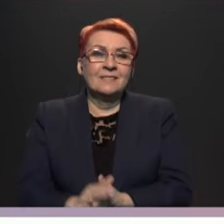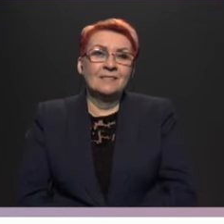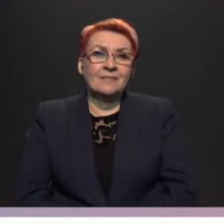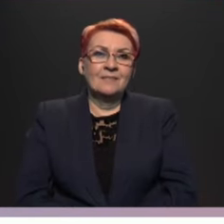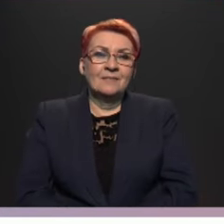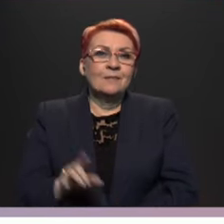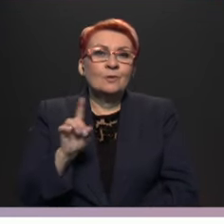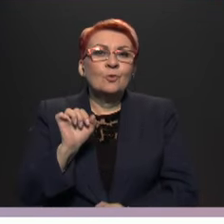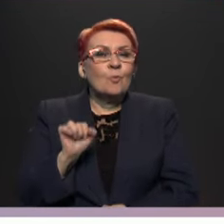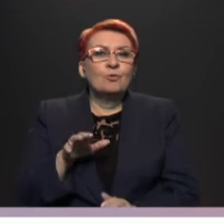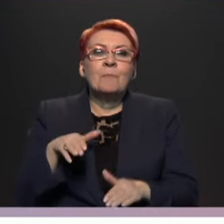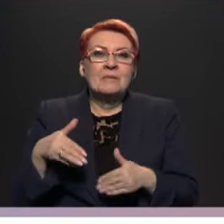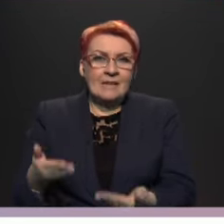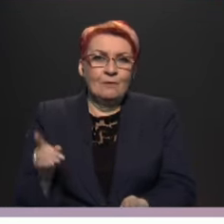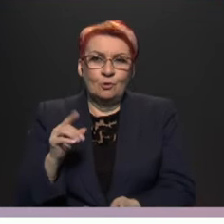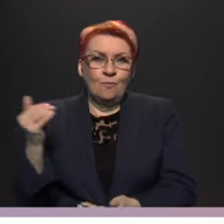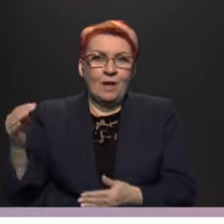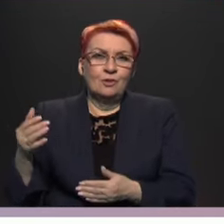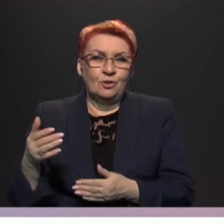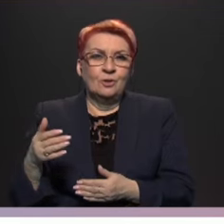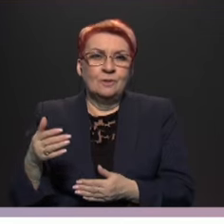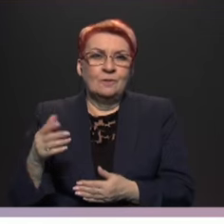Что здесь можно посоветовать?